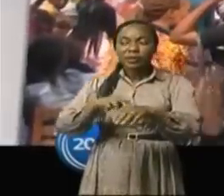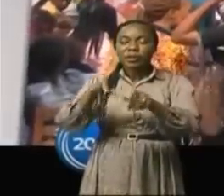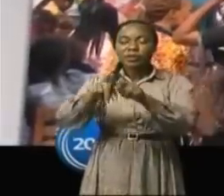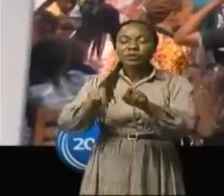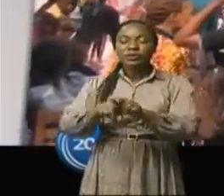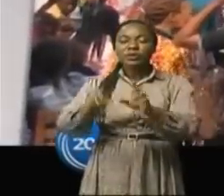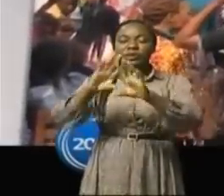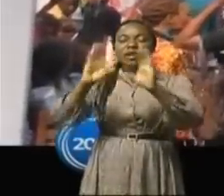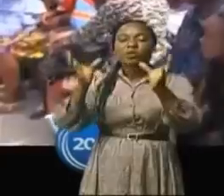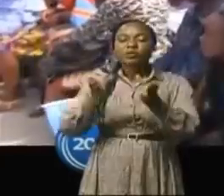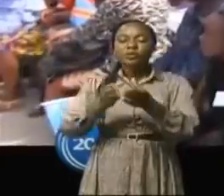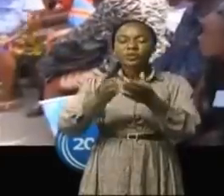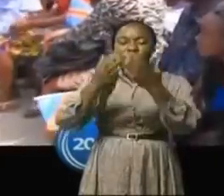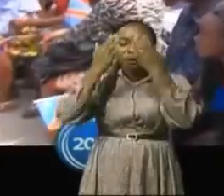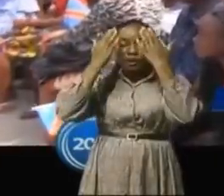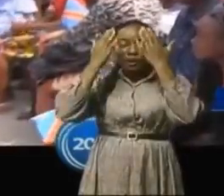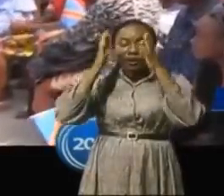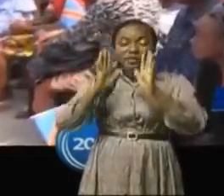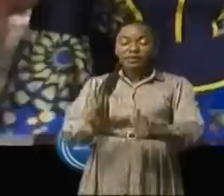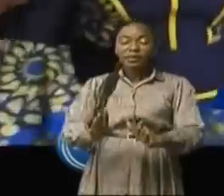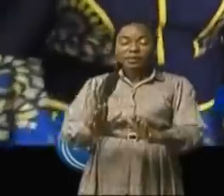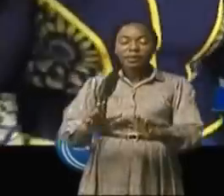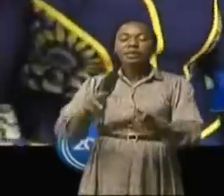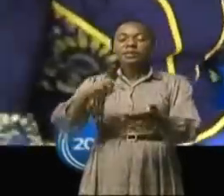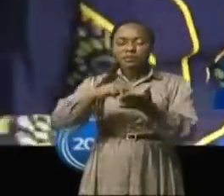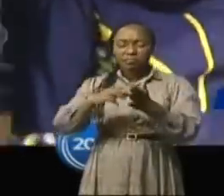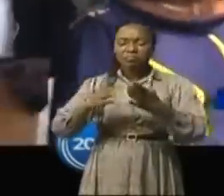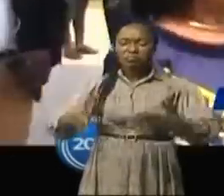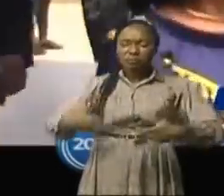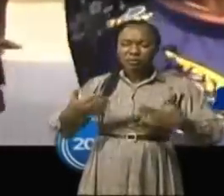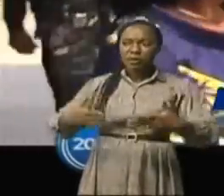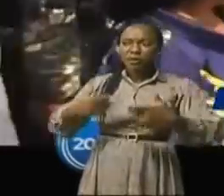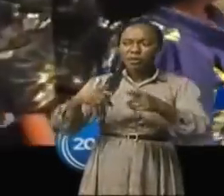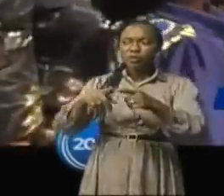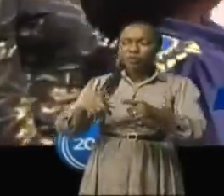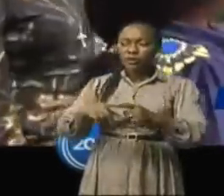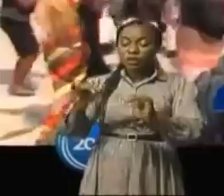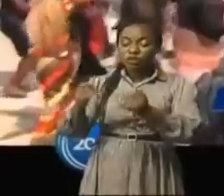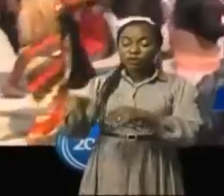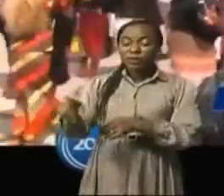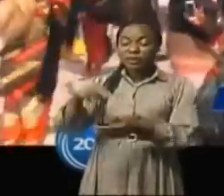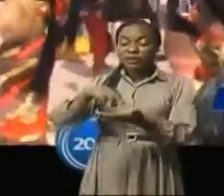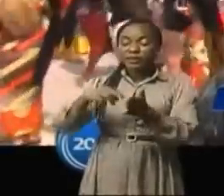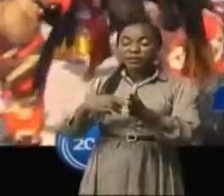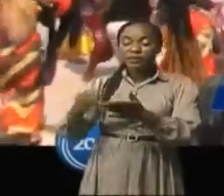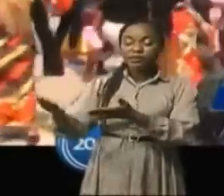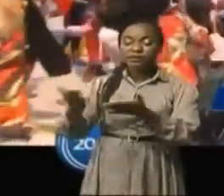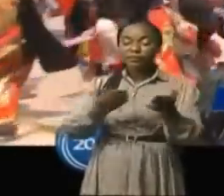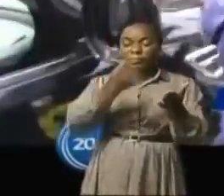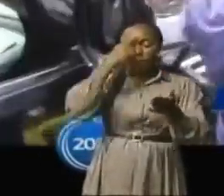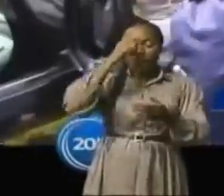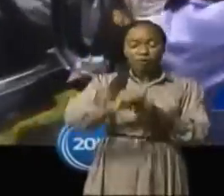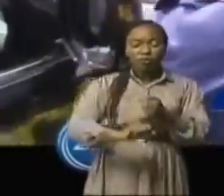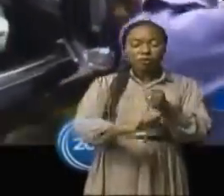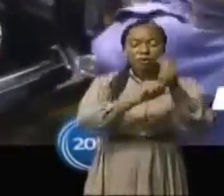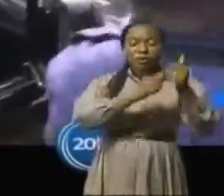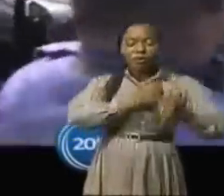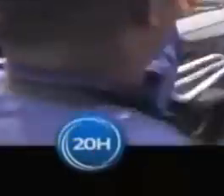communauté universitaire de l'ISAM, très enthousiasmée, pense que ce geste vaut son pesant d'or pour